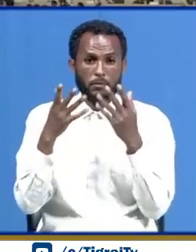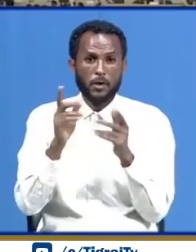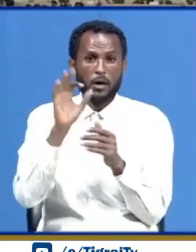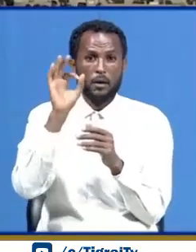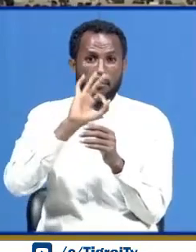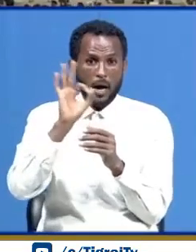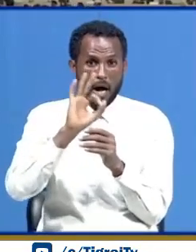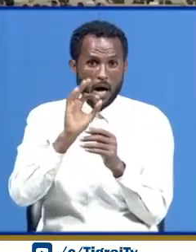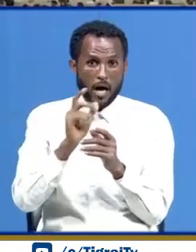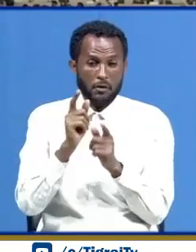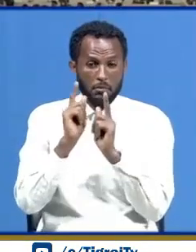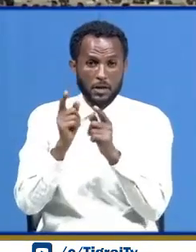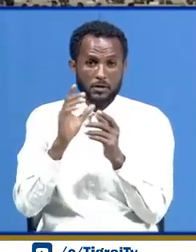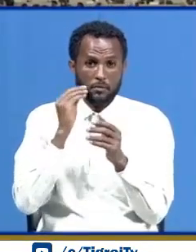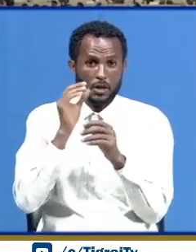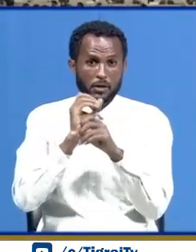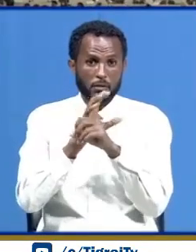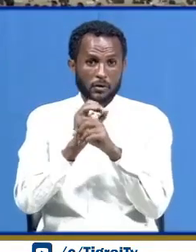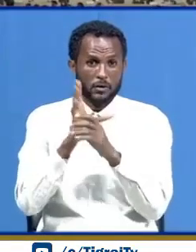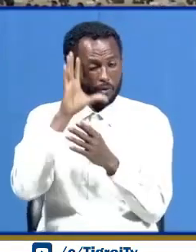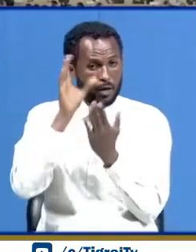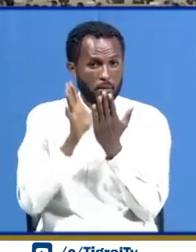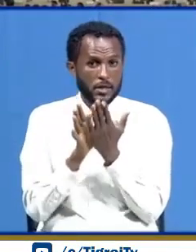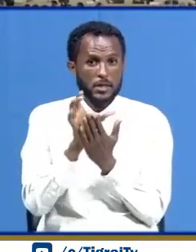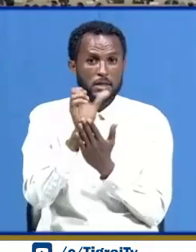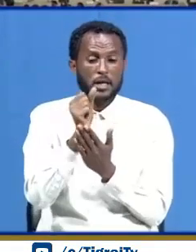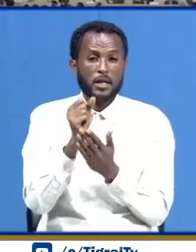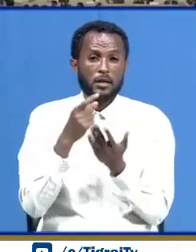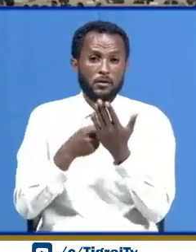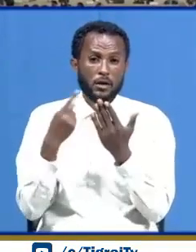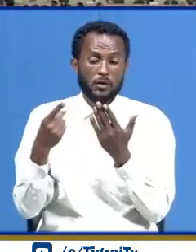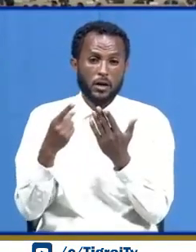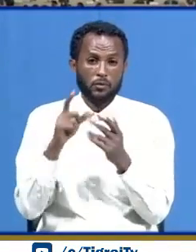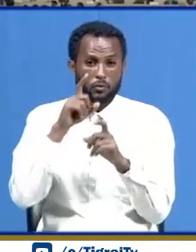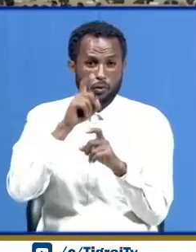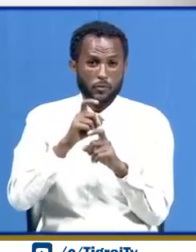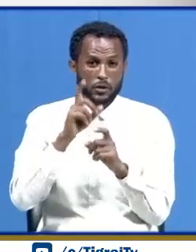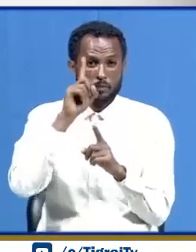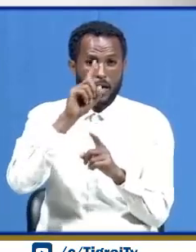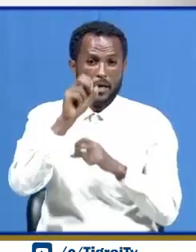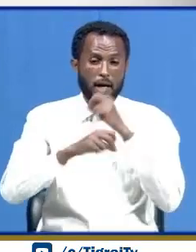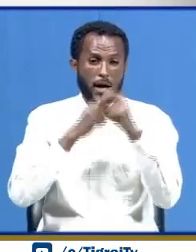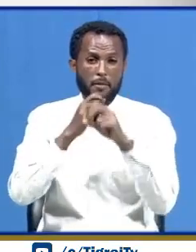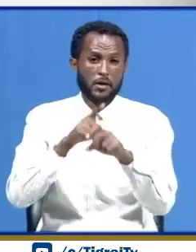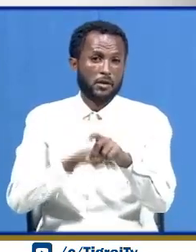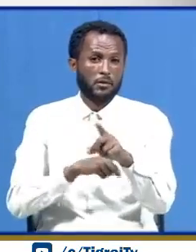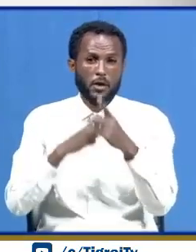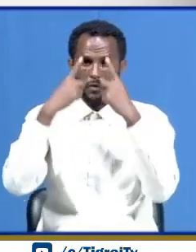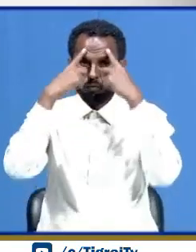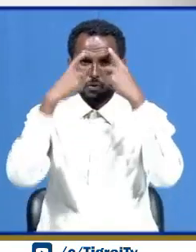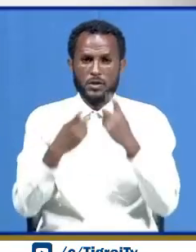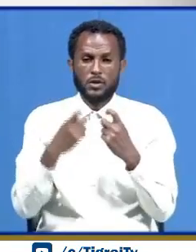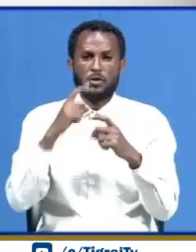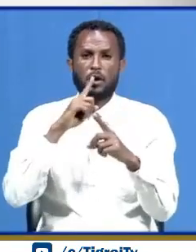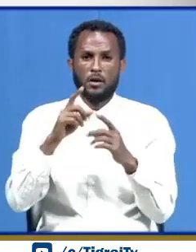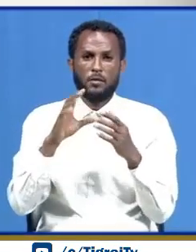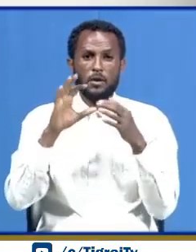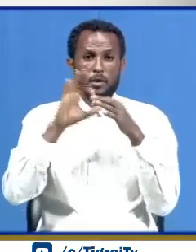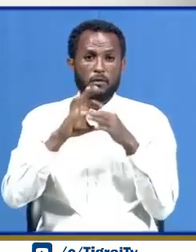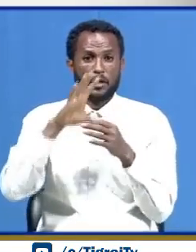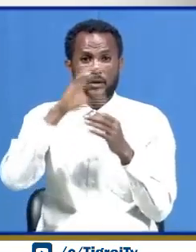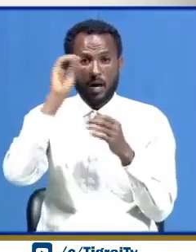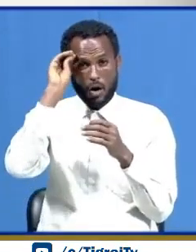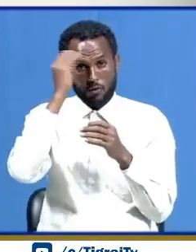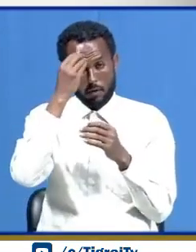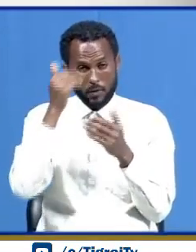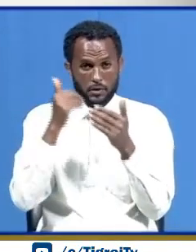ኣኼባ ዘካየደ ቤት ምክሪ ሰብኣዊ መሰል ውድብ ሕቡራት ሃገራት ዕድመ ስልጣን እቲ ኮሚሽን ብሓደ ዓመት ንክነዋሕ ወሲኑሎም። እቲ ብሕብረት ኣውሮፓ